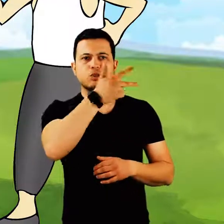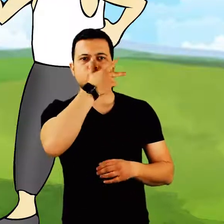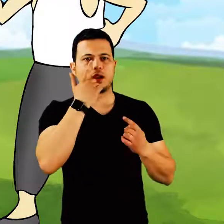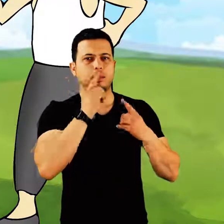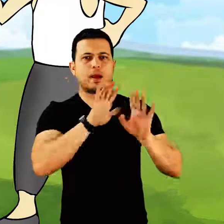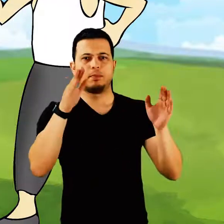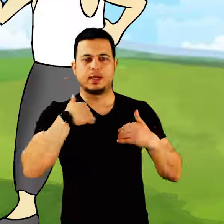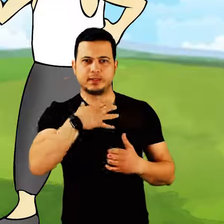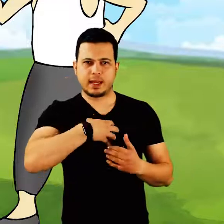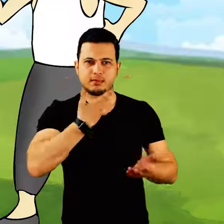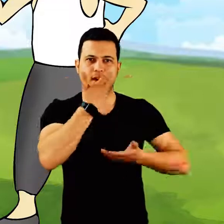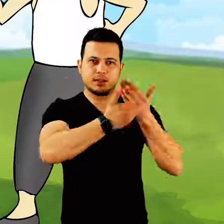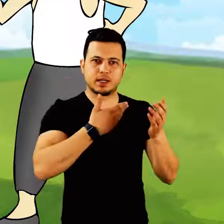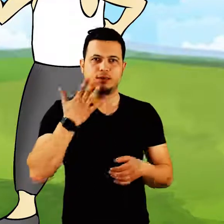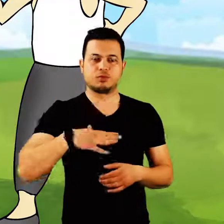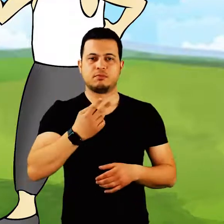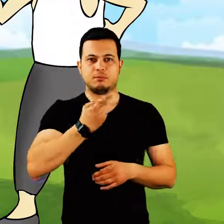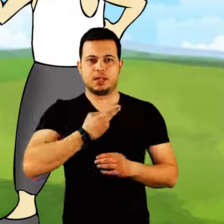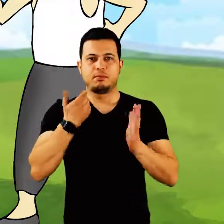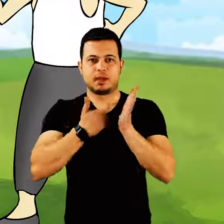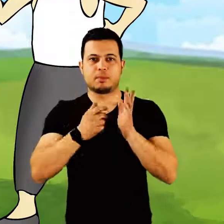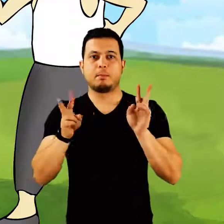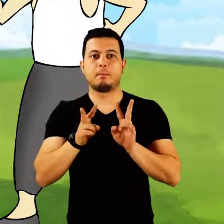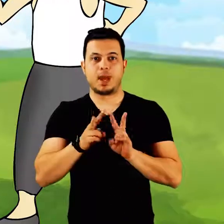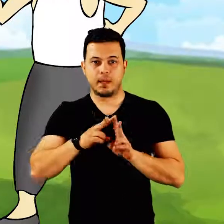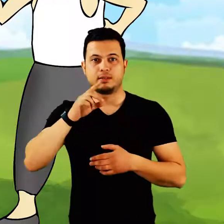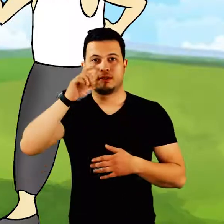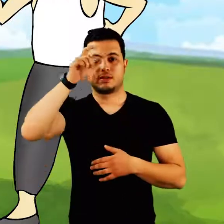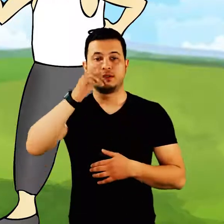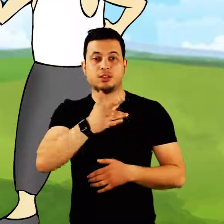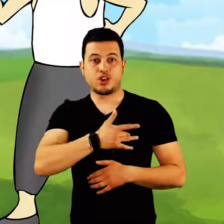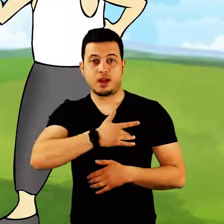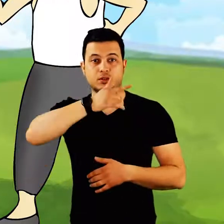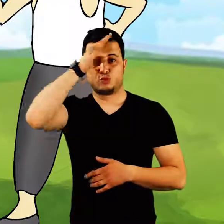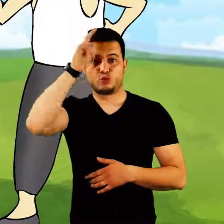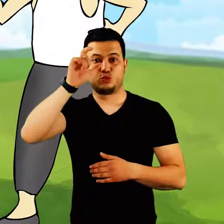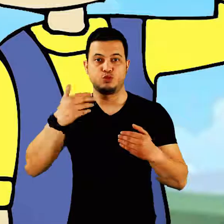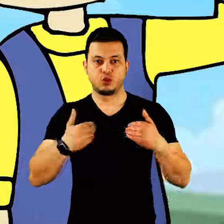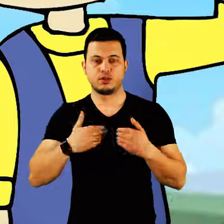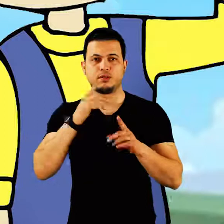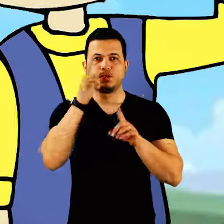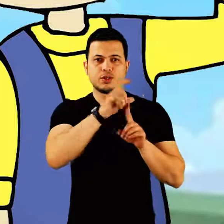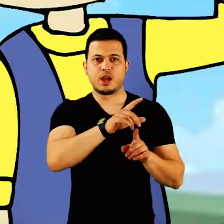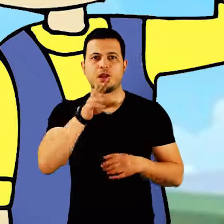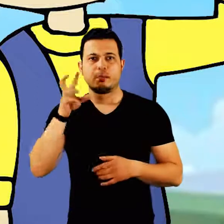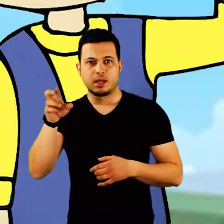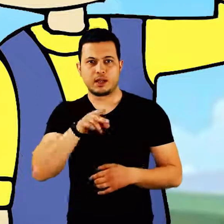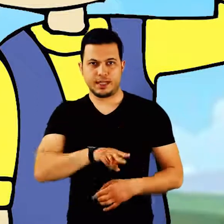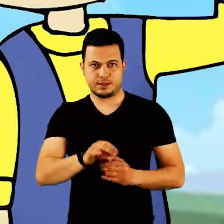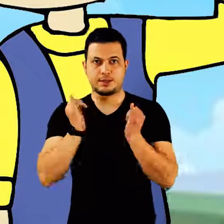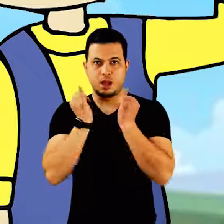kendimi tanıtmadım. Ben Mehmet. Mehmet Camtürk. Çınar ve Pınar